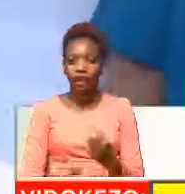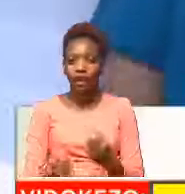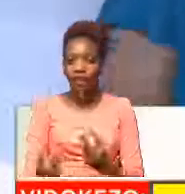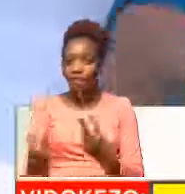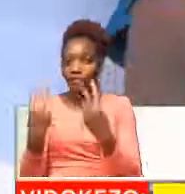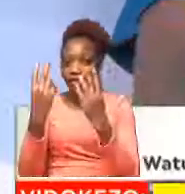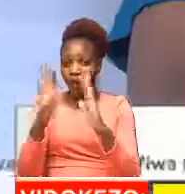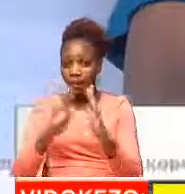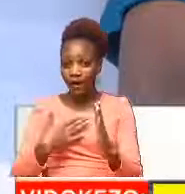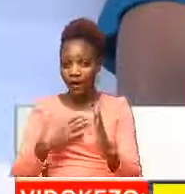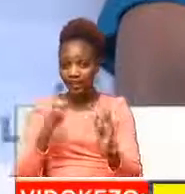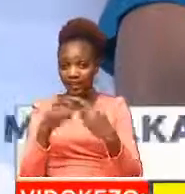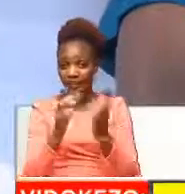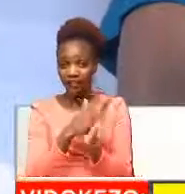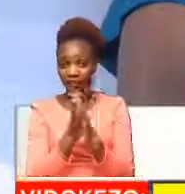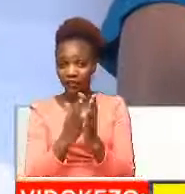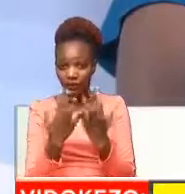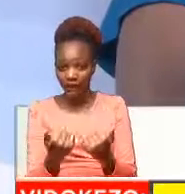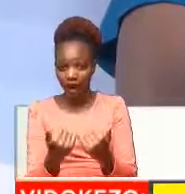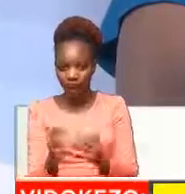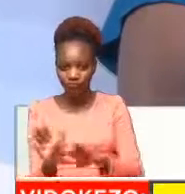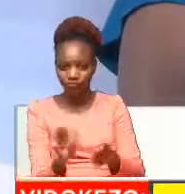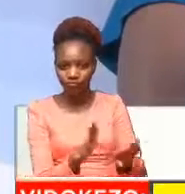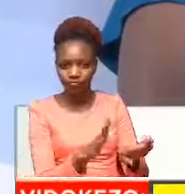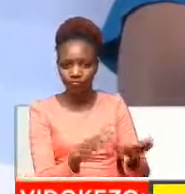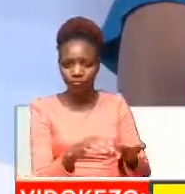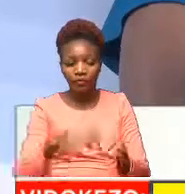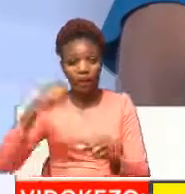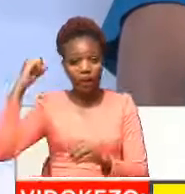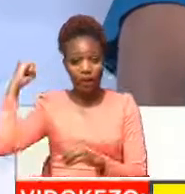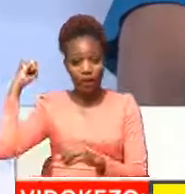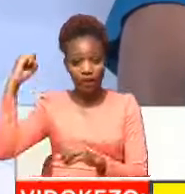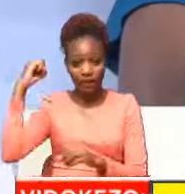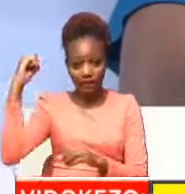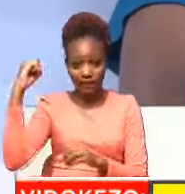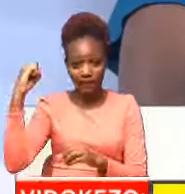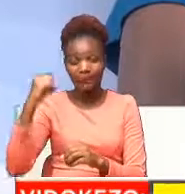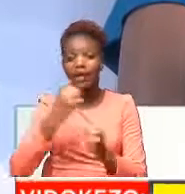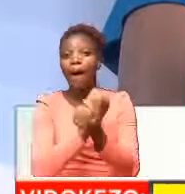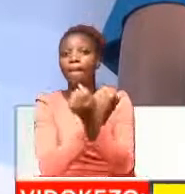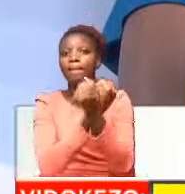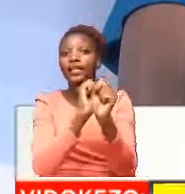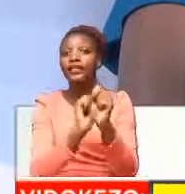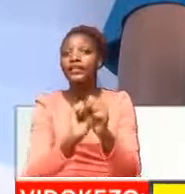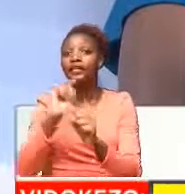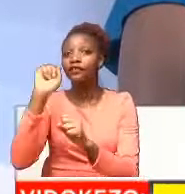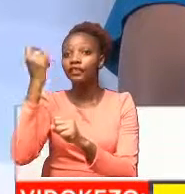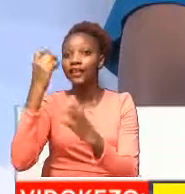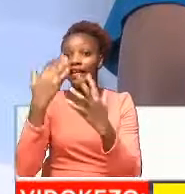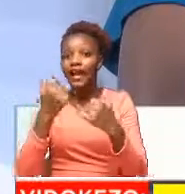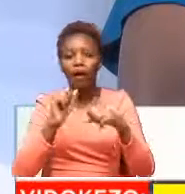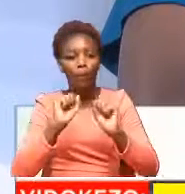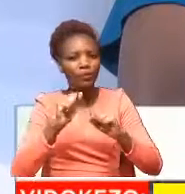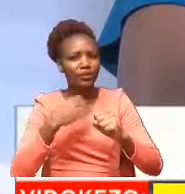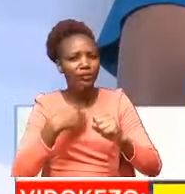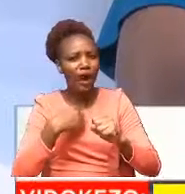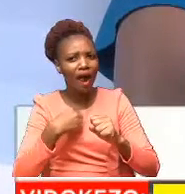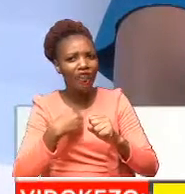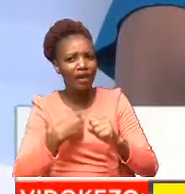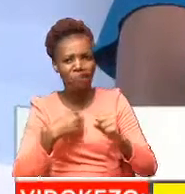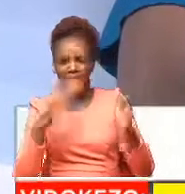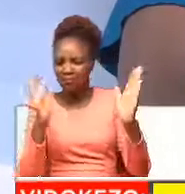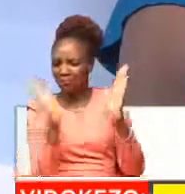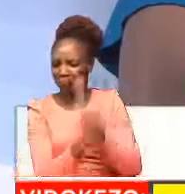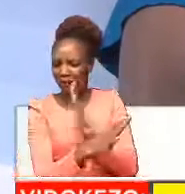Aje tugeuze dira na sasa tuangazie masuala ya kisiasa ambapo Rais Uhuru Kenyatta sasa huenda akakumbwa na safari ndefu ya